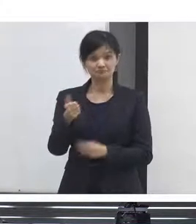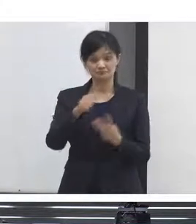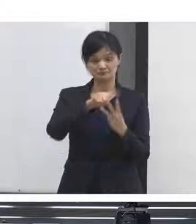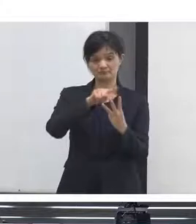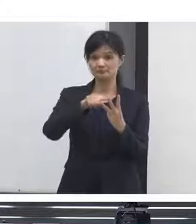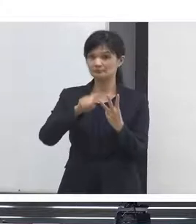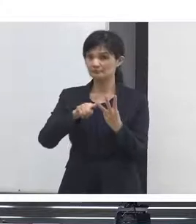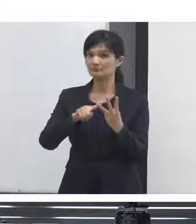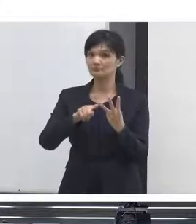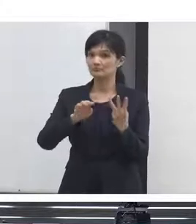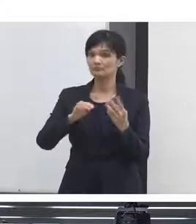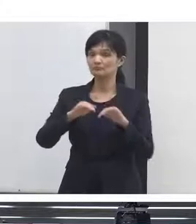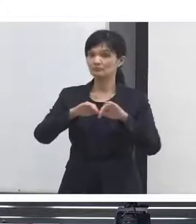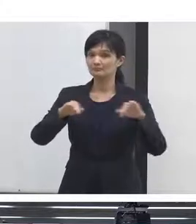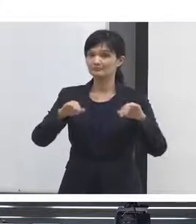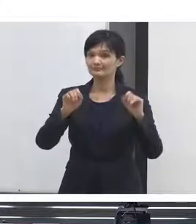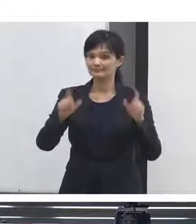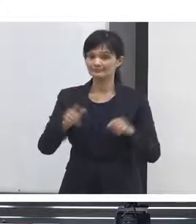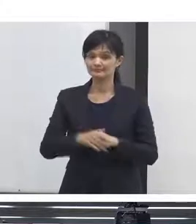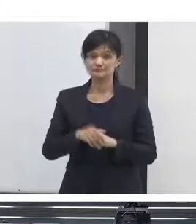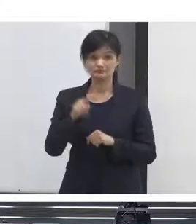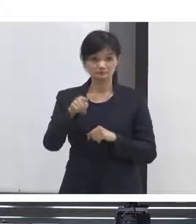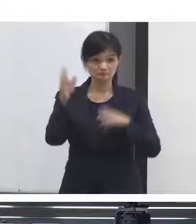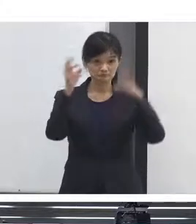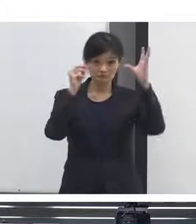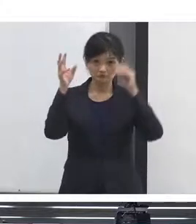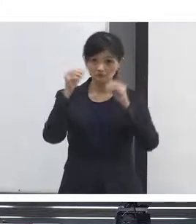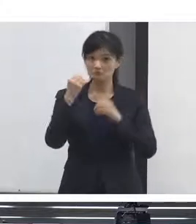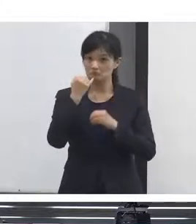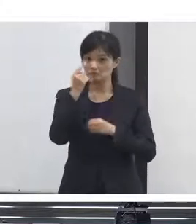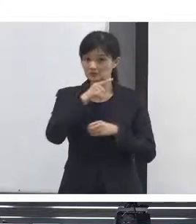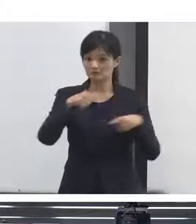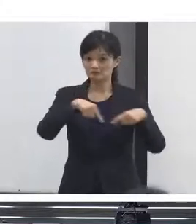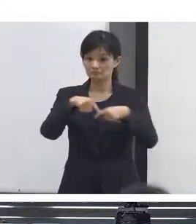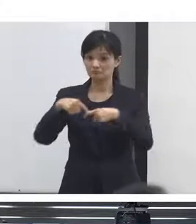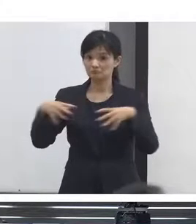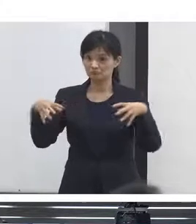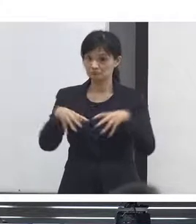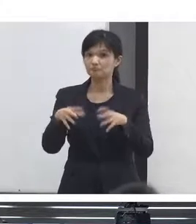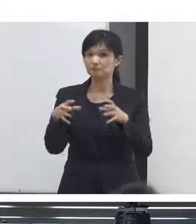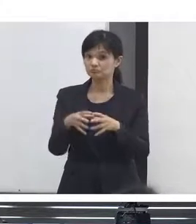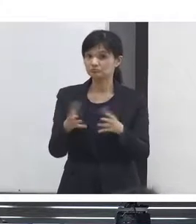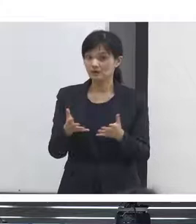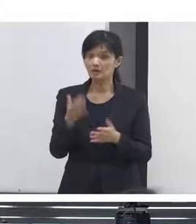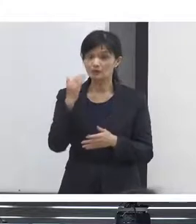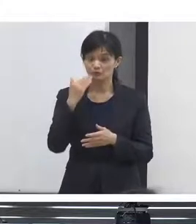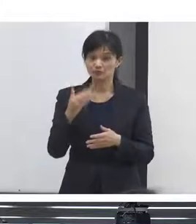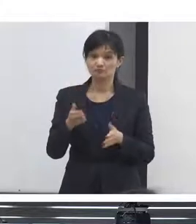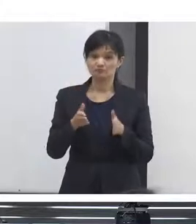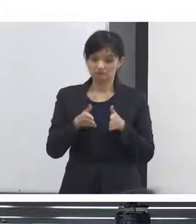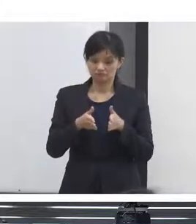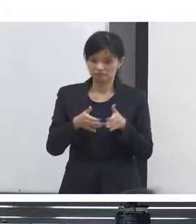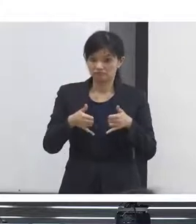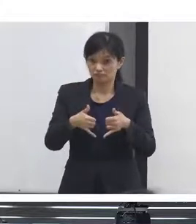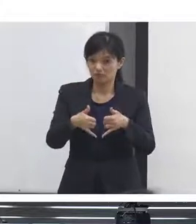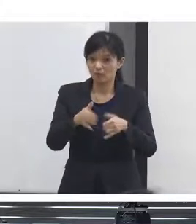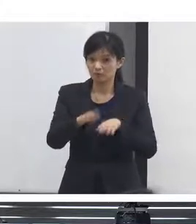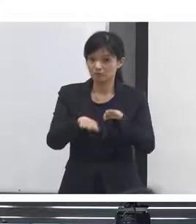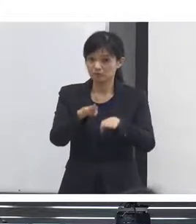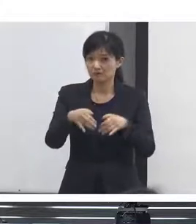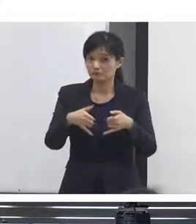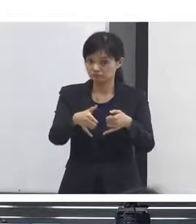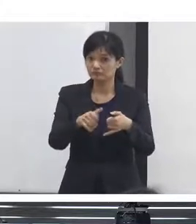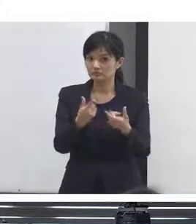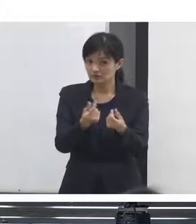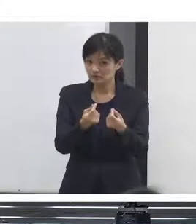图套叠的资料。那这些资料呢，是不是能够整合在一起？如果它描述同一条步道的时候呢，事实上就应该整合在一起啊，那使用